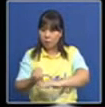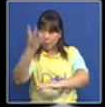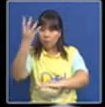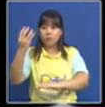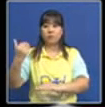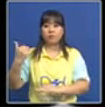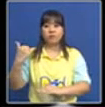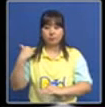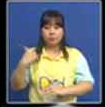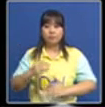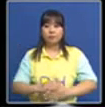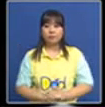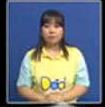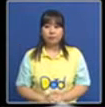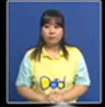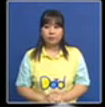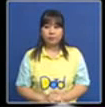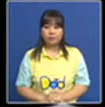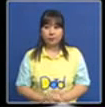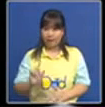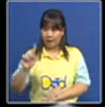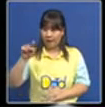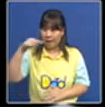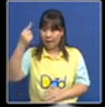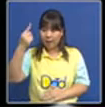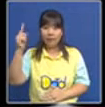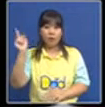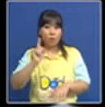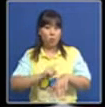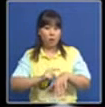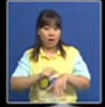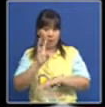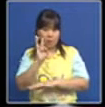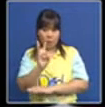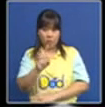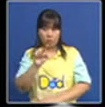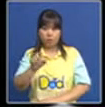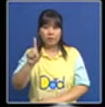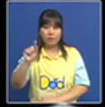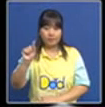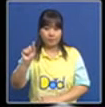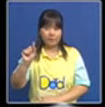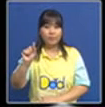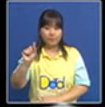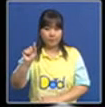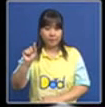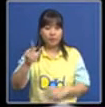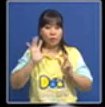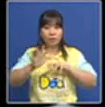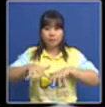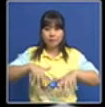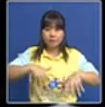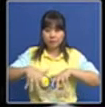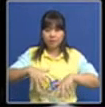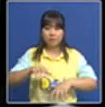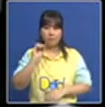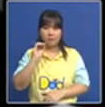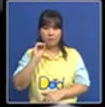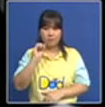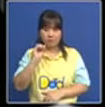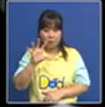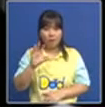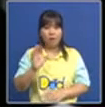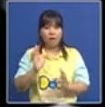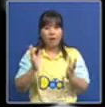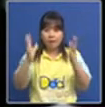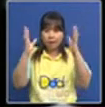ขงค่ะลูกแรกนะคะเกิดขึ้นในเวลา 18:26 นาทีค่ะซึ่งชาวบ้านที่ท่าม่วงตรงนี้ล่ะค่ะได้เรียกเ